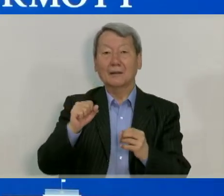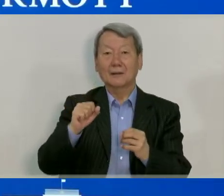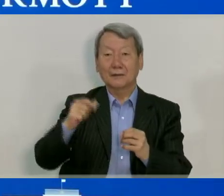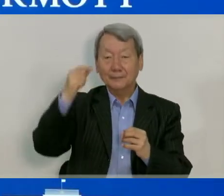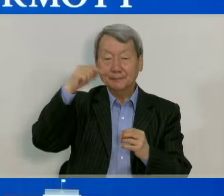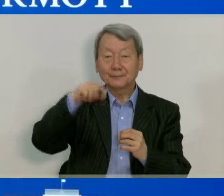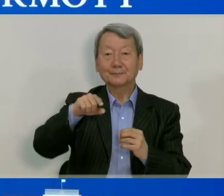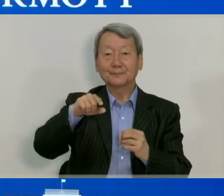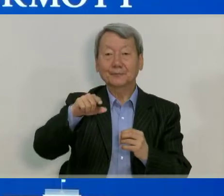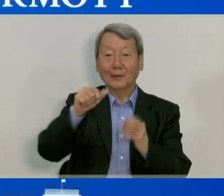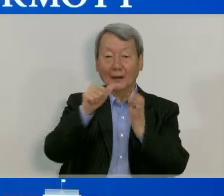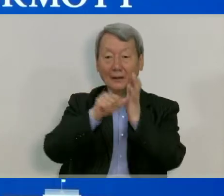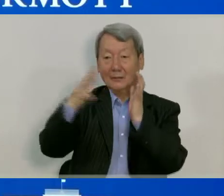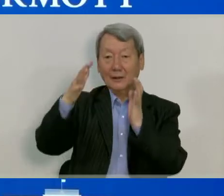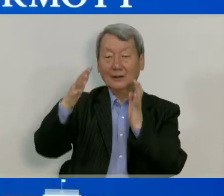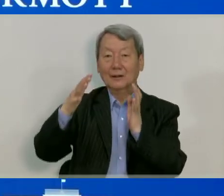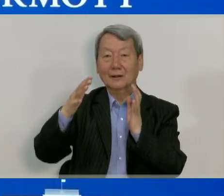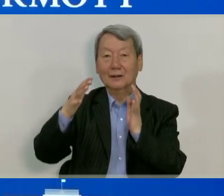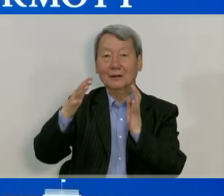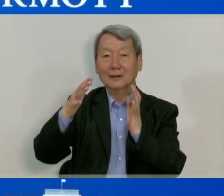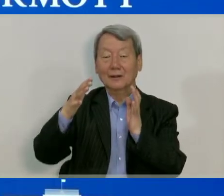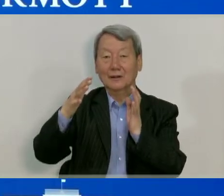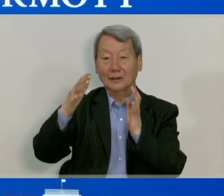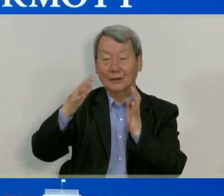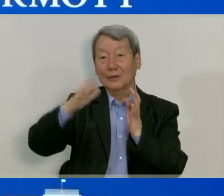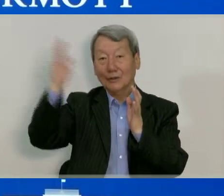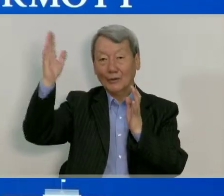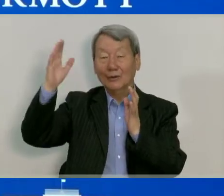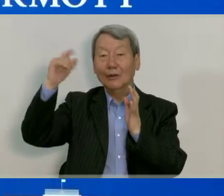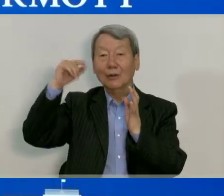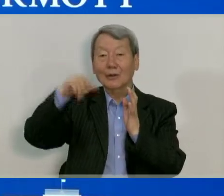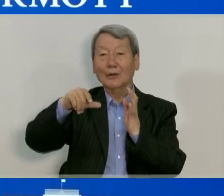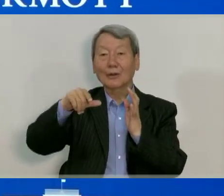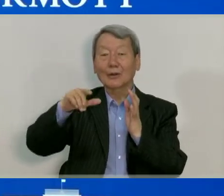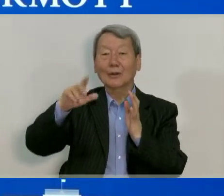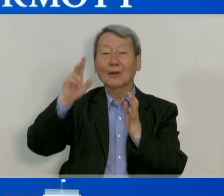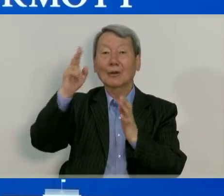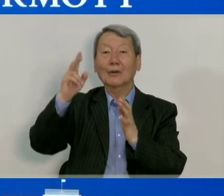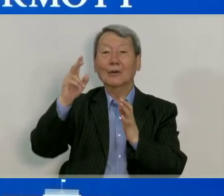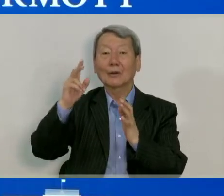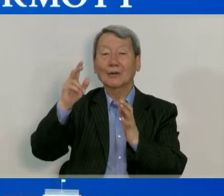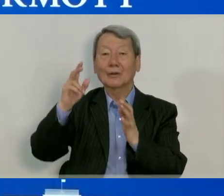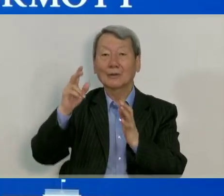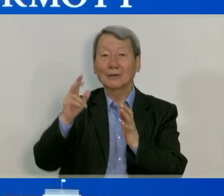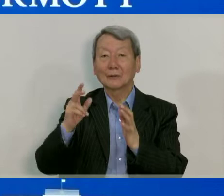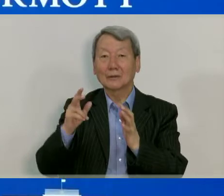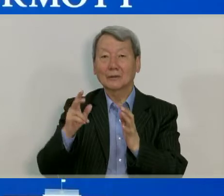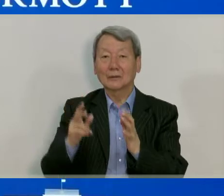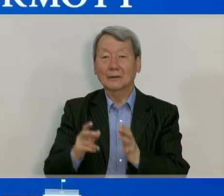Ошол эле учурда 65 жаштан өйдөрөк болгон калкыбыздын жанакы